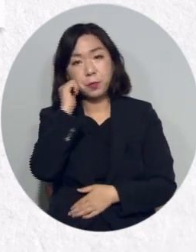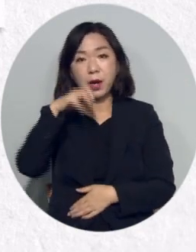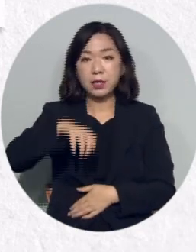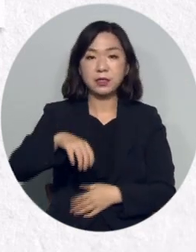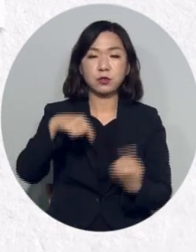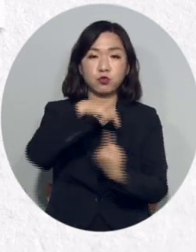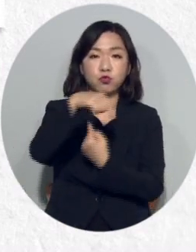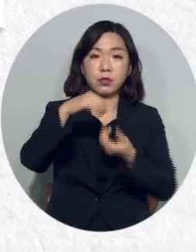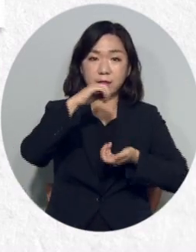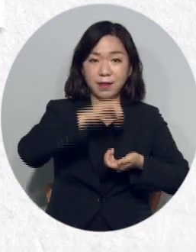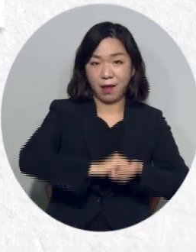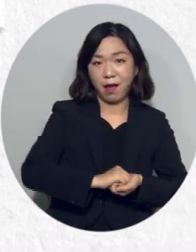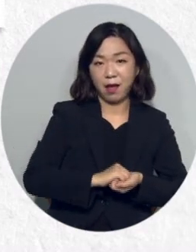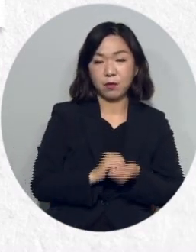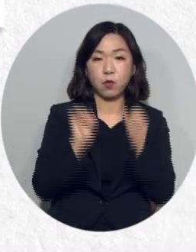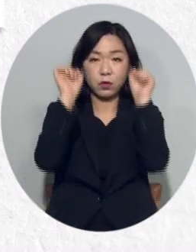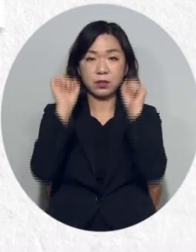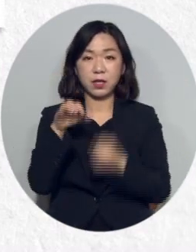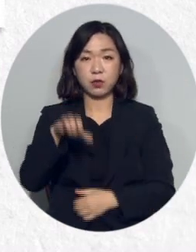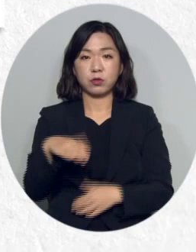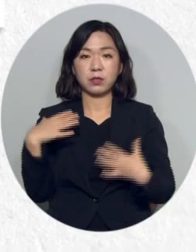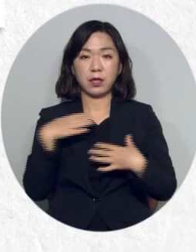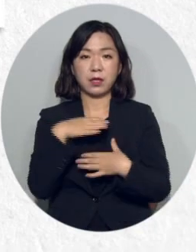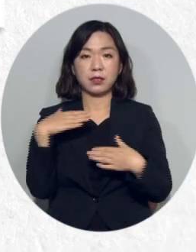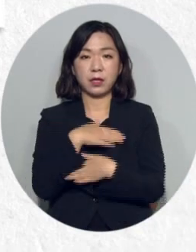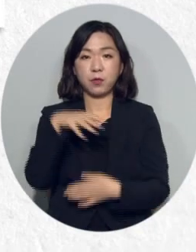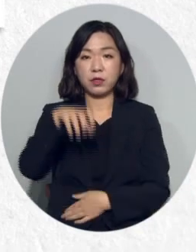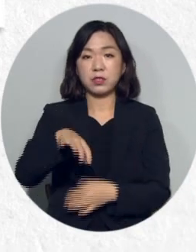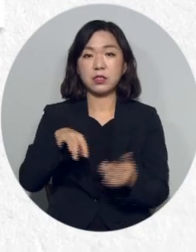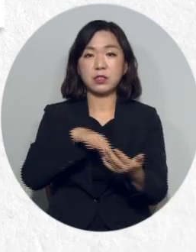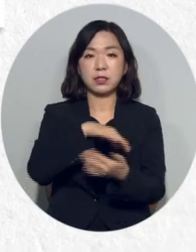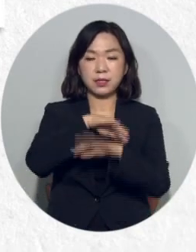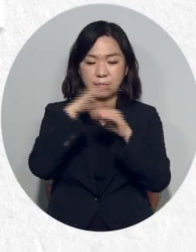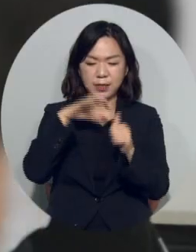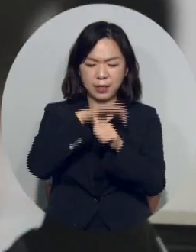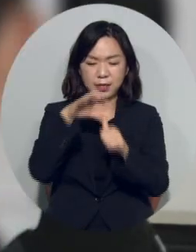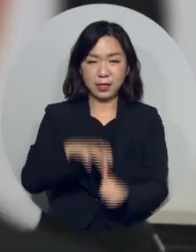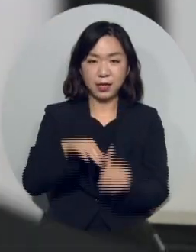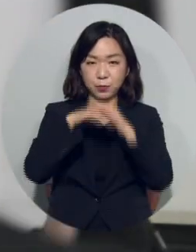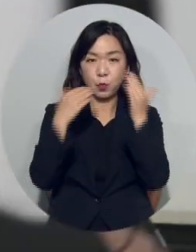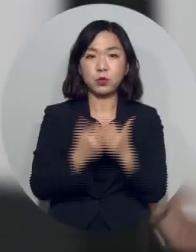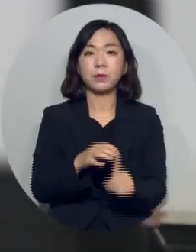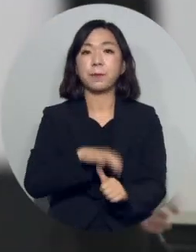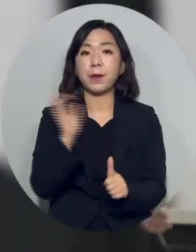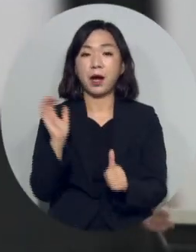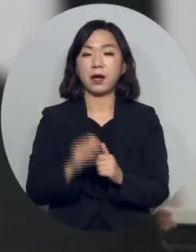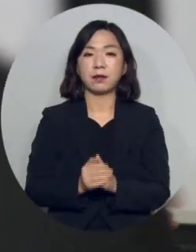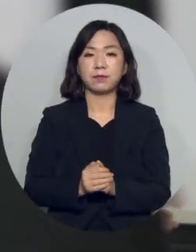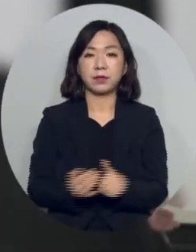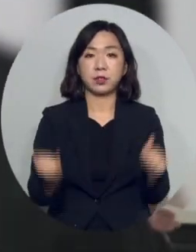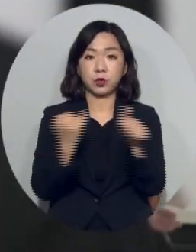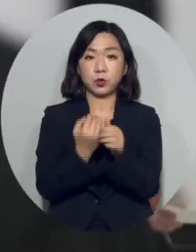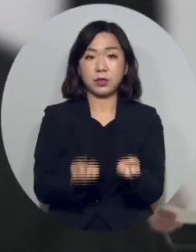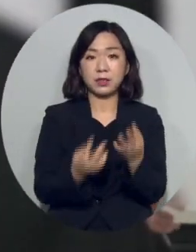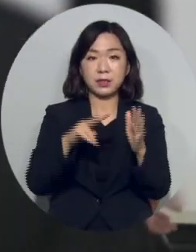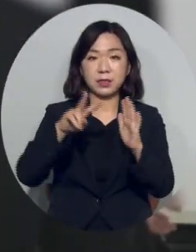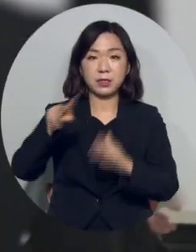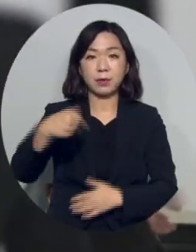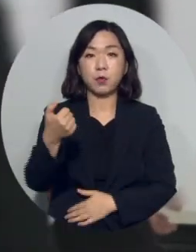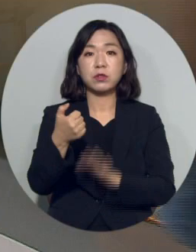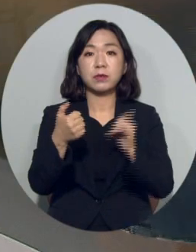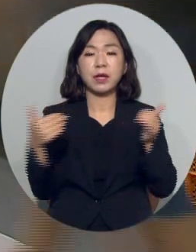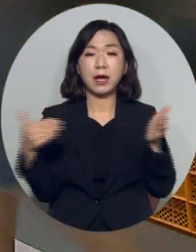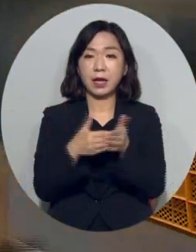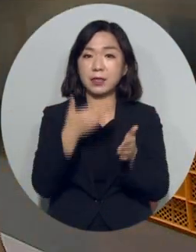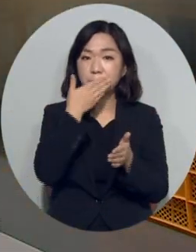운영 제안이나 체육시설 샤워실 운영 제안도 모두 해제 됩니다 결혼식은 최대 250명 까지 참석할 수